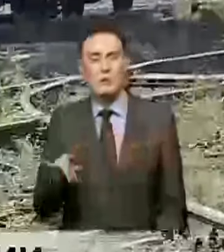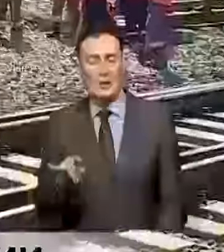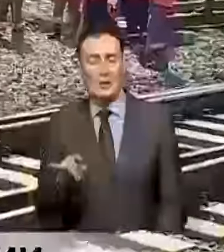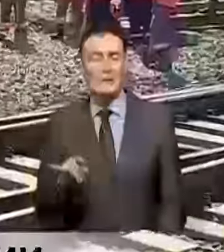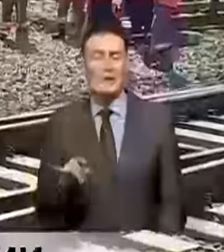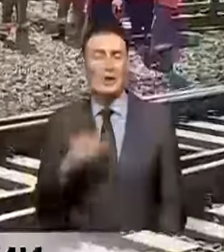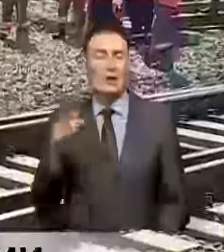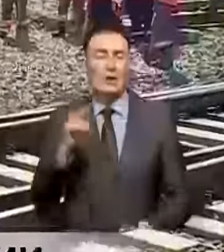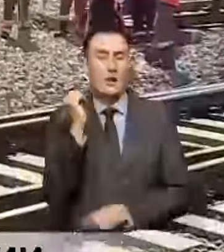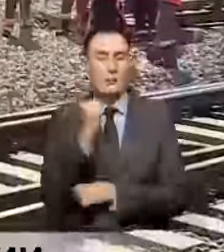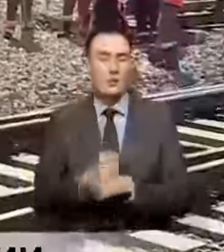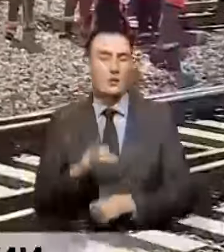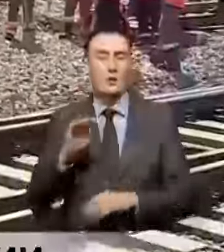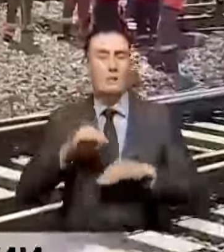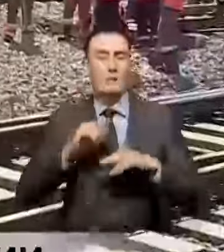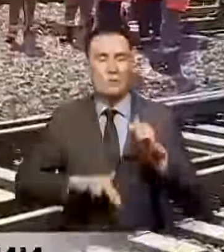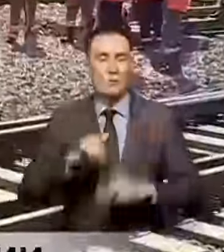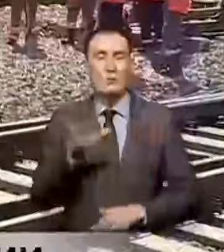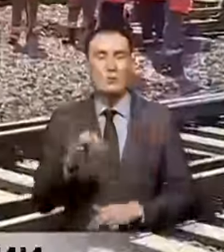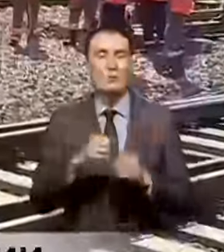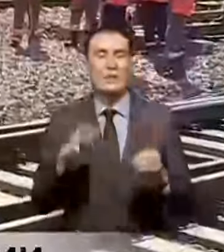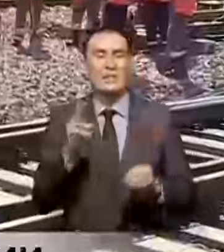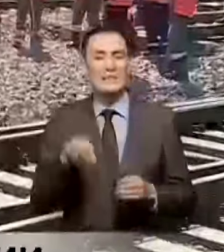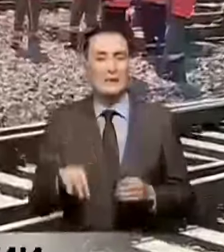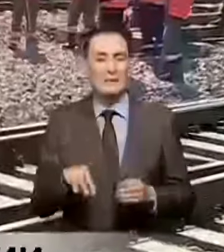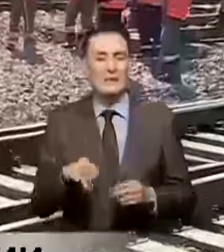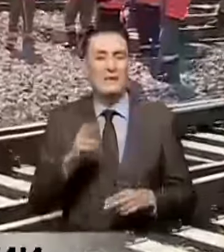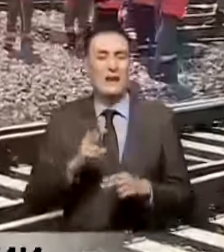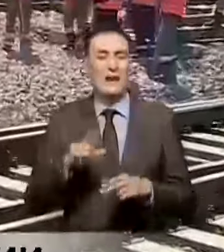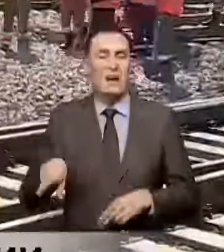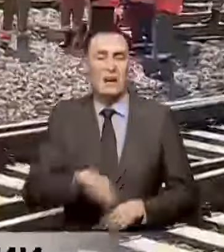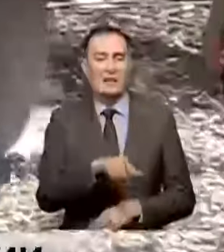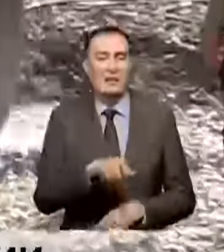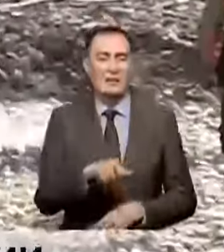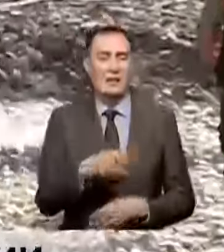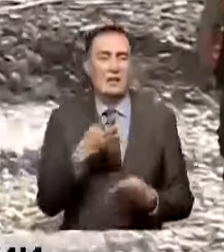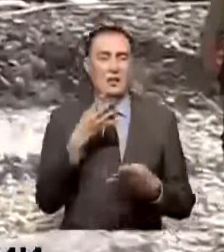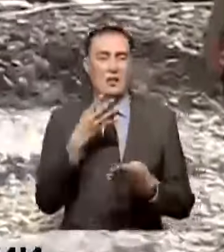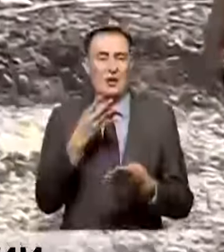Куандыкула, рабочие уложили 515 километров рельсо-шпальной решетки.